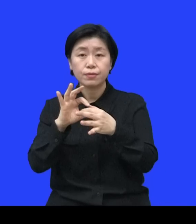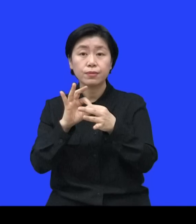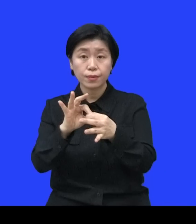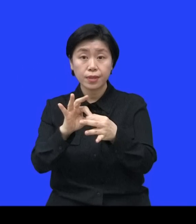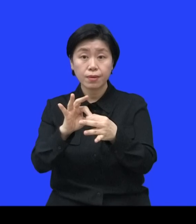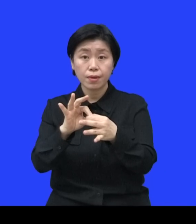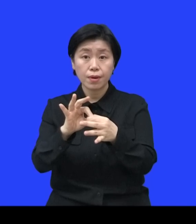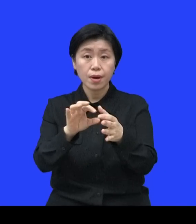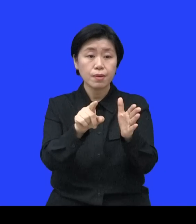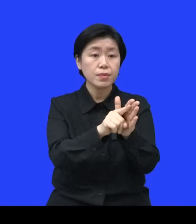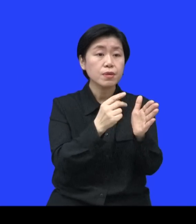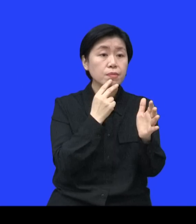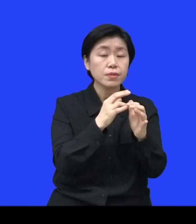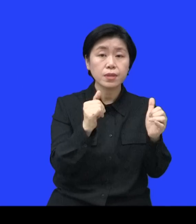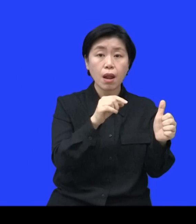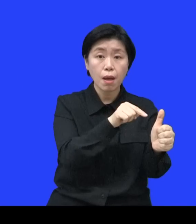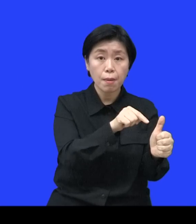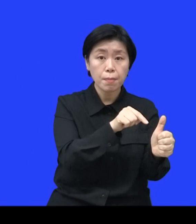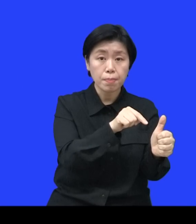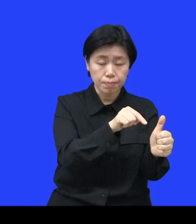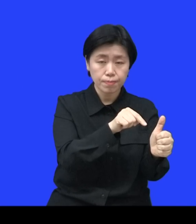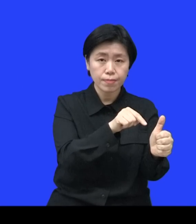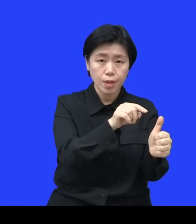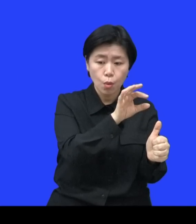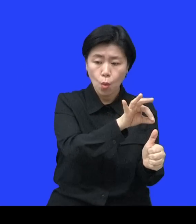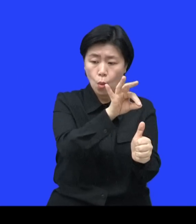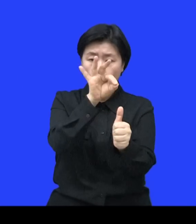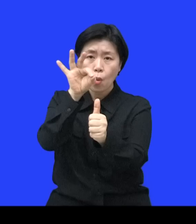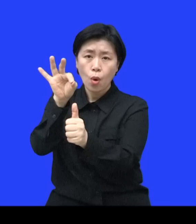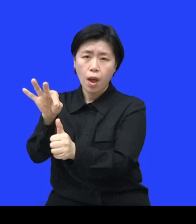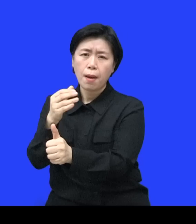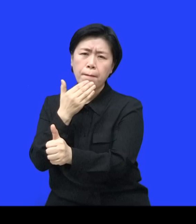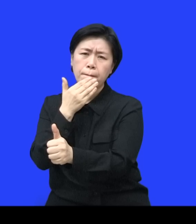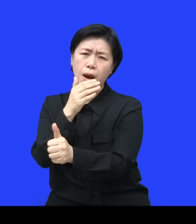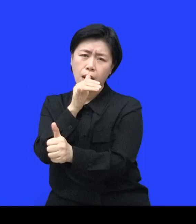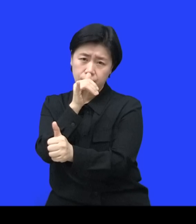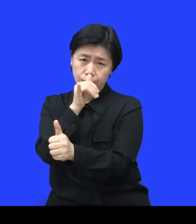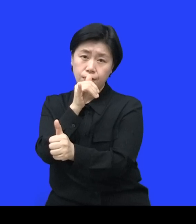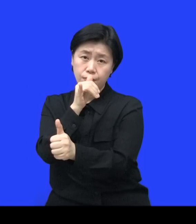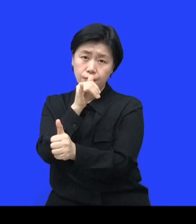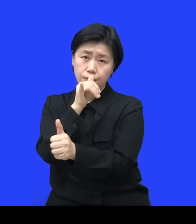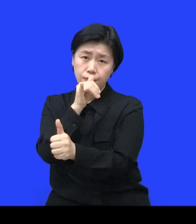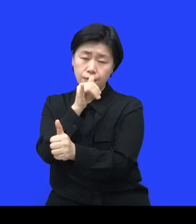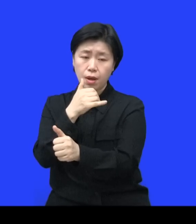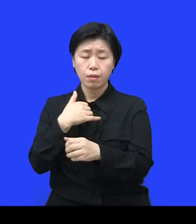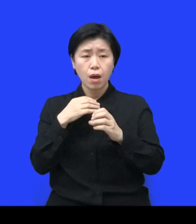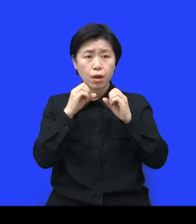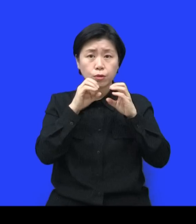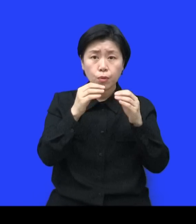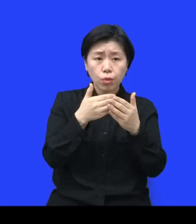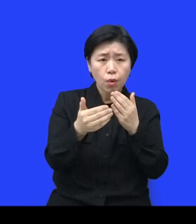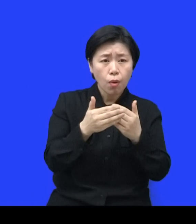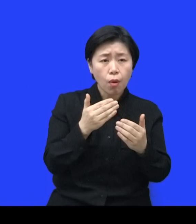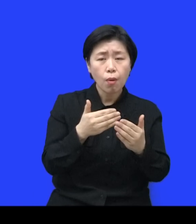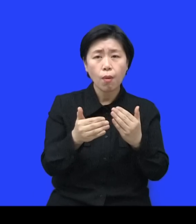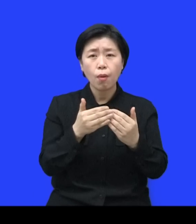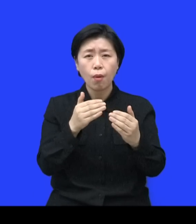데에 사용하신다는 거를 저는 제가 전도하는 사람들이 제가 언제